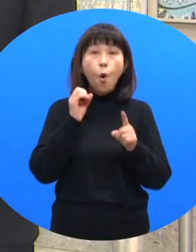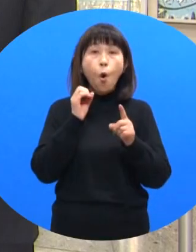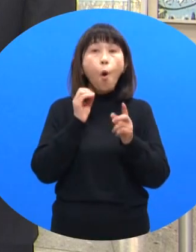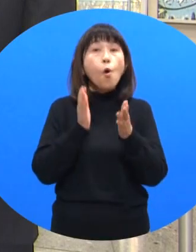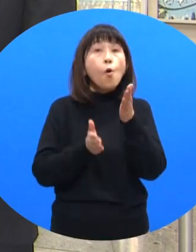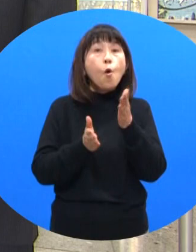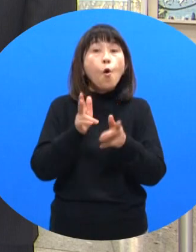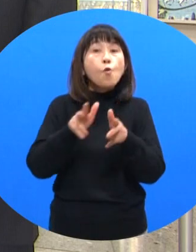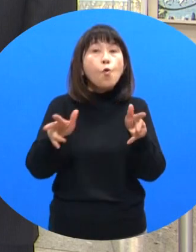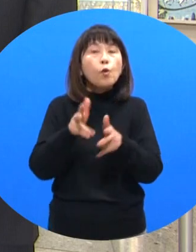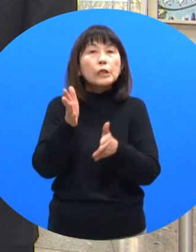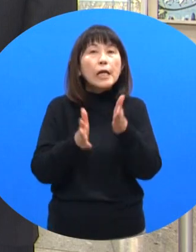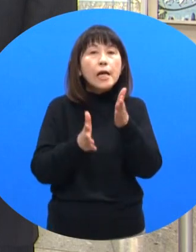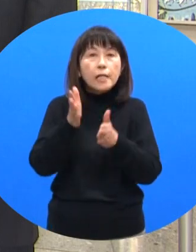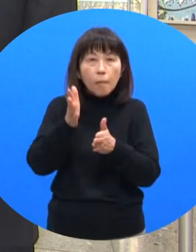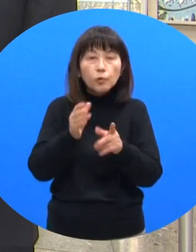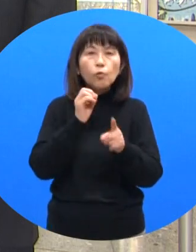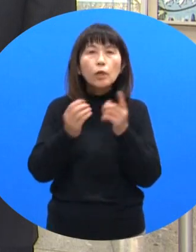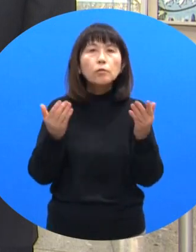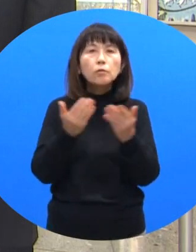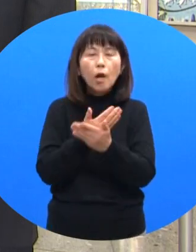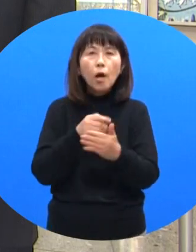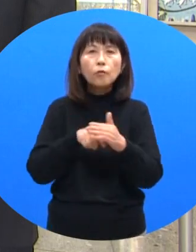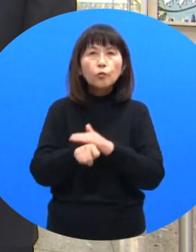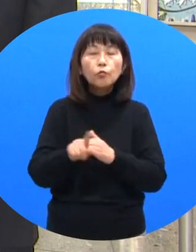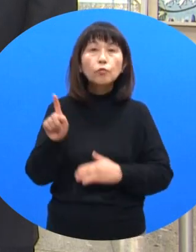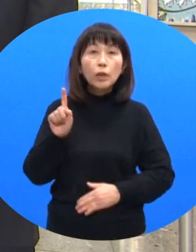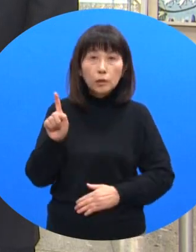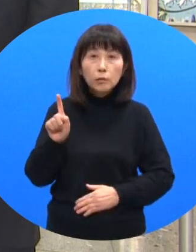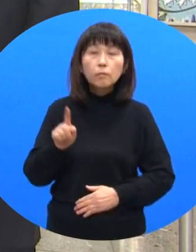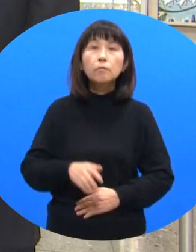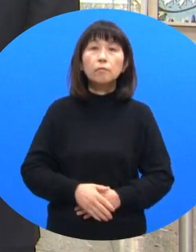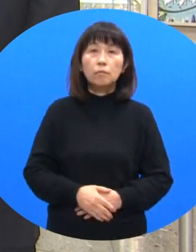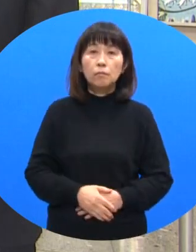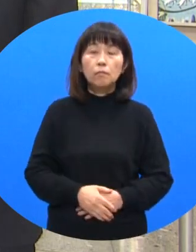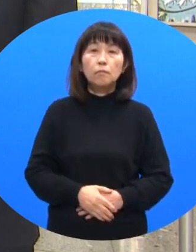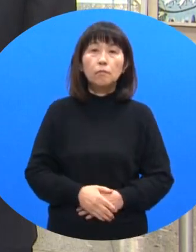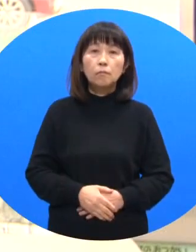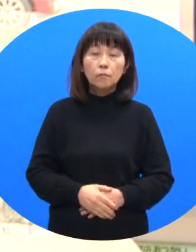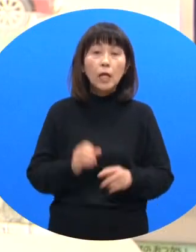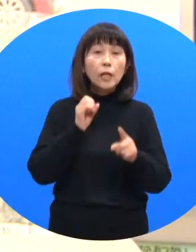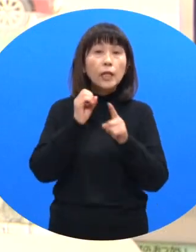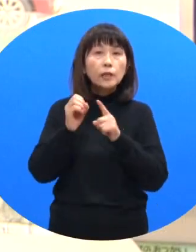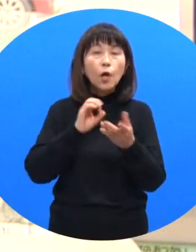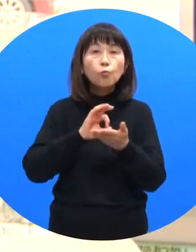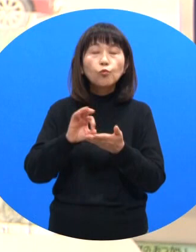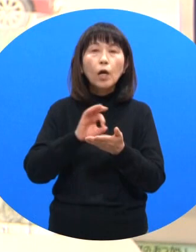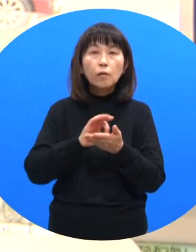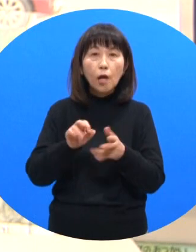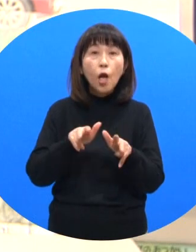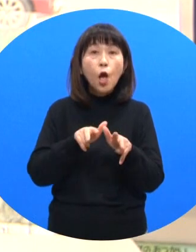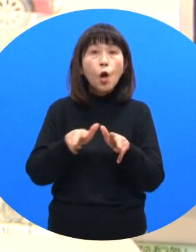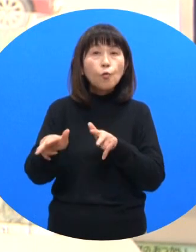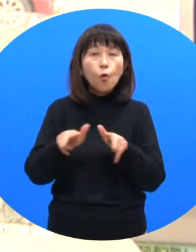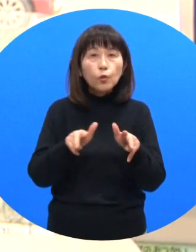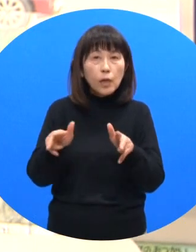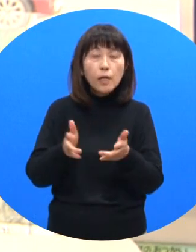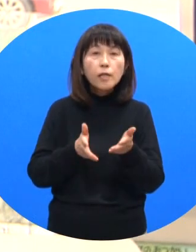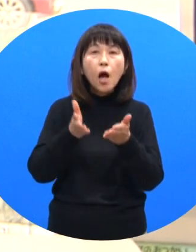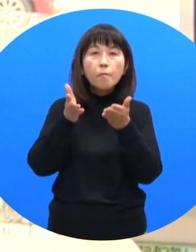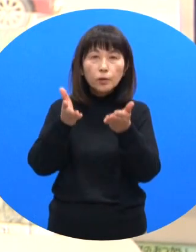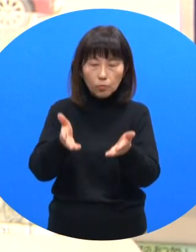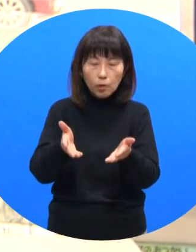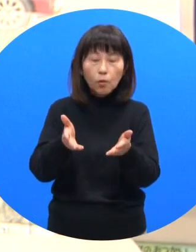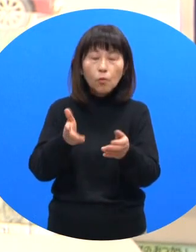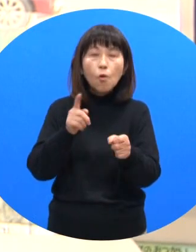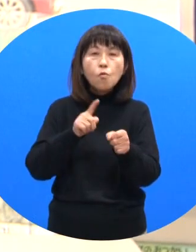なぜ今行政サービスのデジタル化が進められているんですか？ はい、デジタルで行政サービスを提